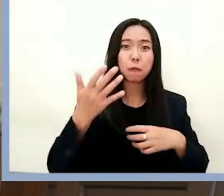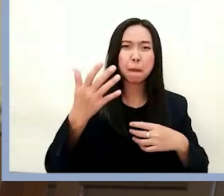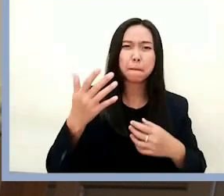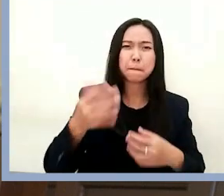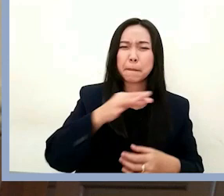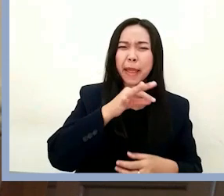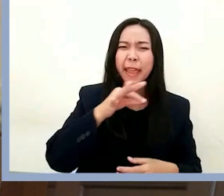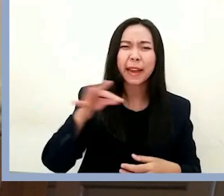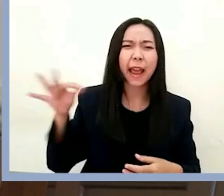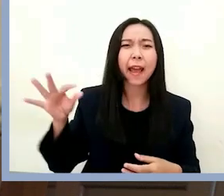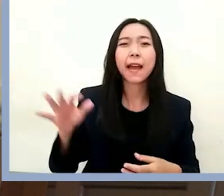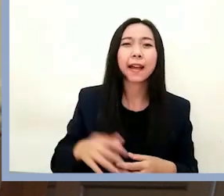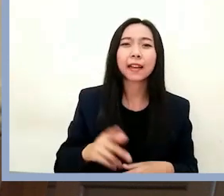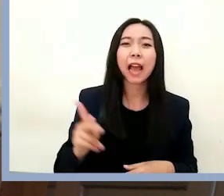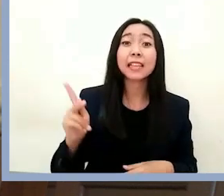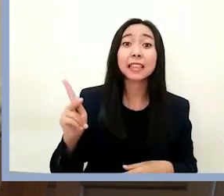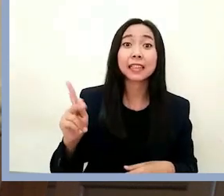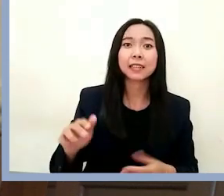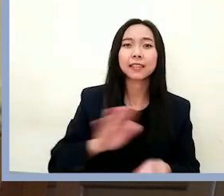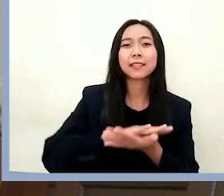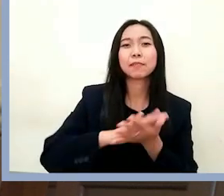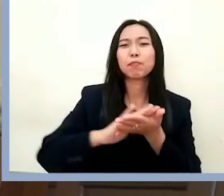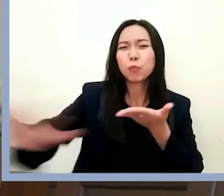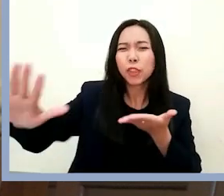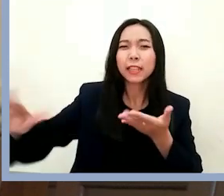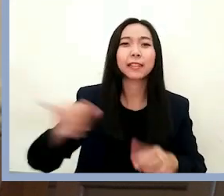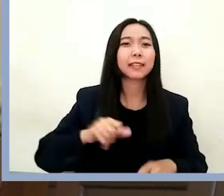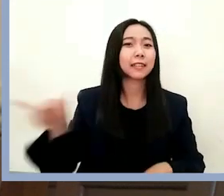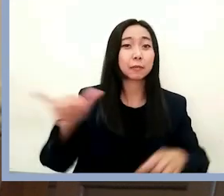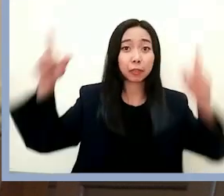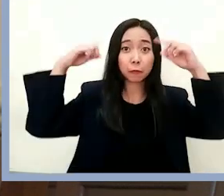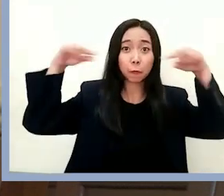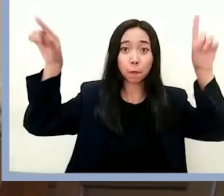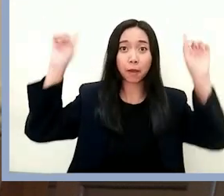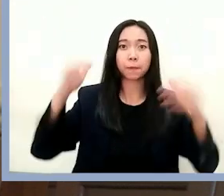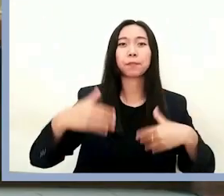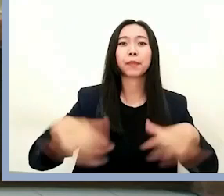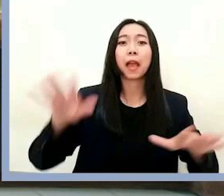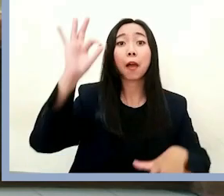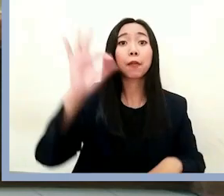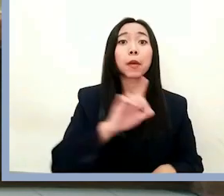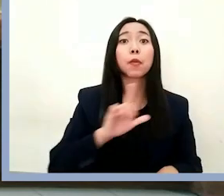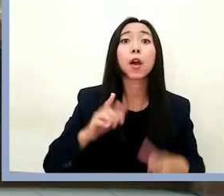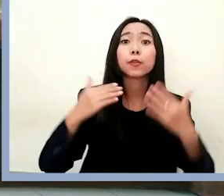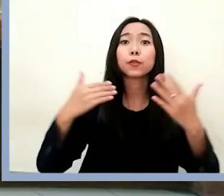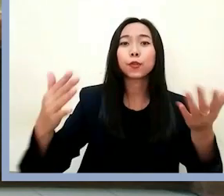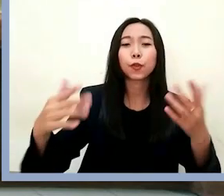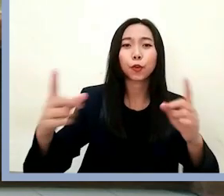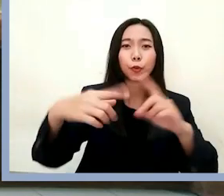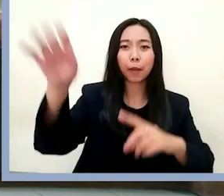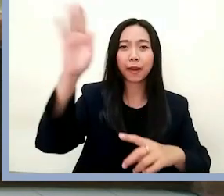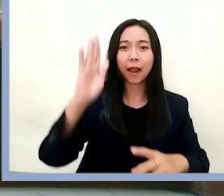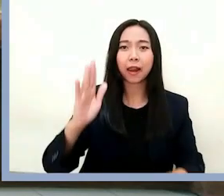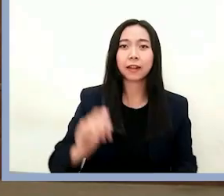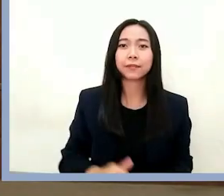kesumba akan menjadi putih seperti bulu domba demikianlah Sabda Tuhan kepada